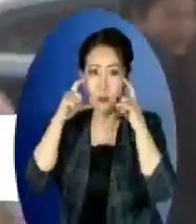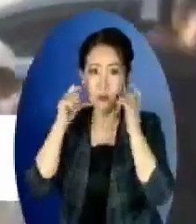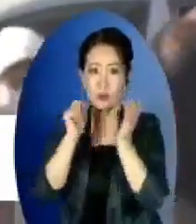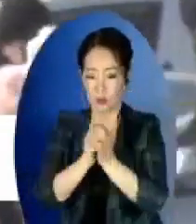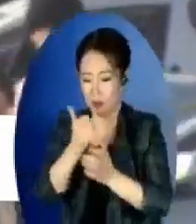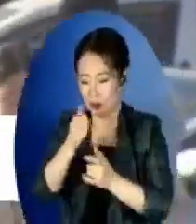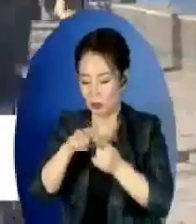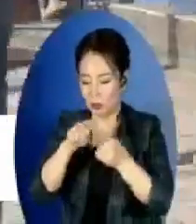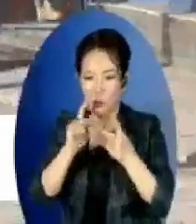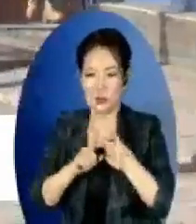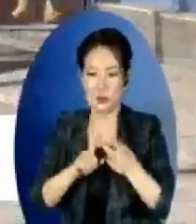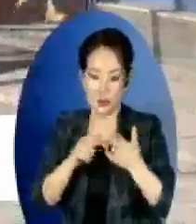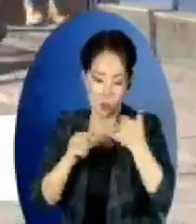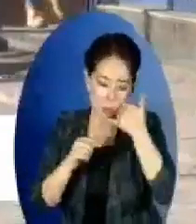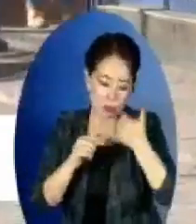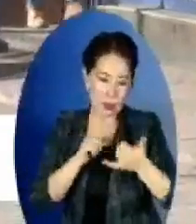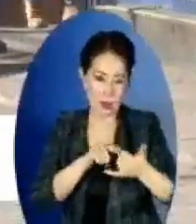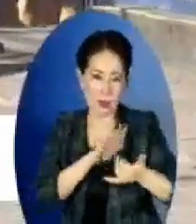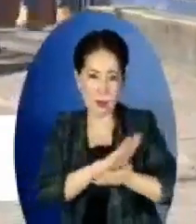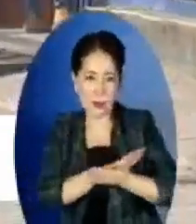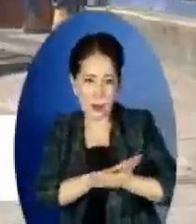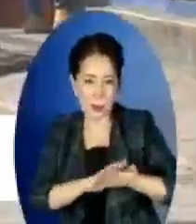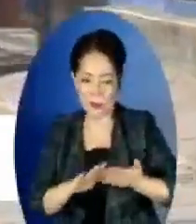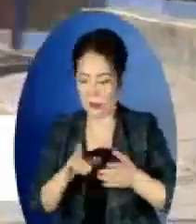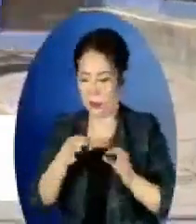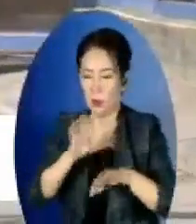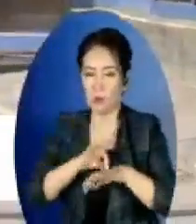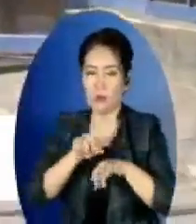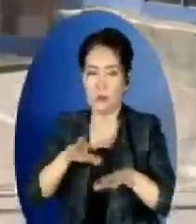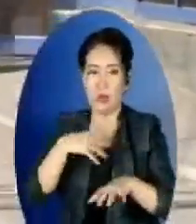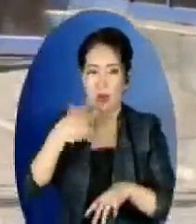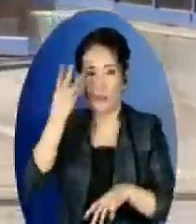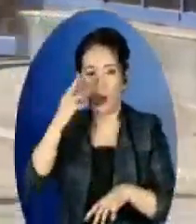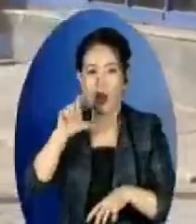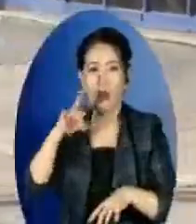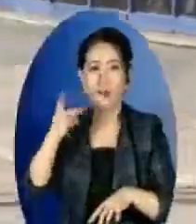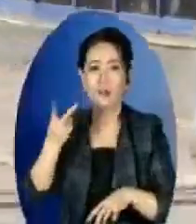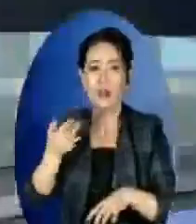утсыг ариутгахгүй бол халдвар авах эрсдлийг үүсгэж байна.